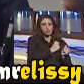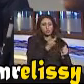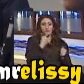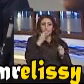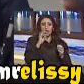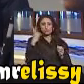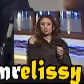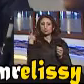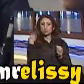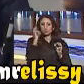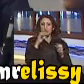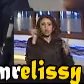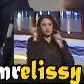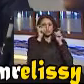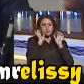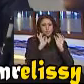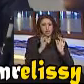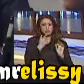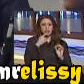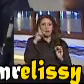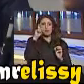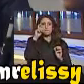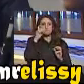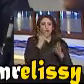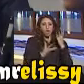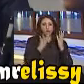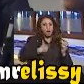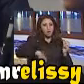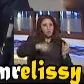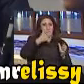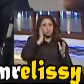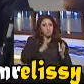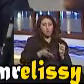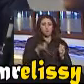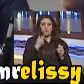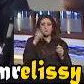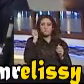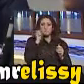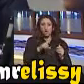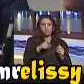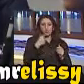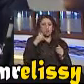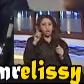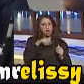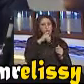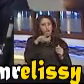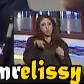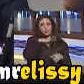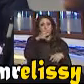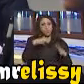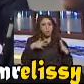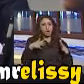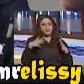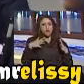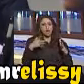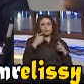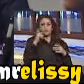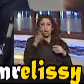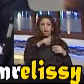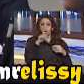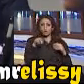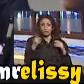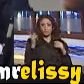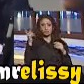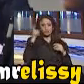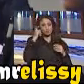معاهم بشله ولا معاهم ميه نار ولا معاهم اي قرف من القرف اللي معاهم ده، والبلد النهارده كلها عايشه في حاله قلق وخوف وفزع.